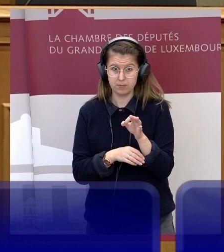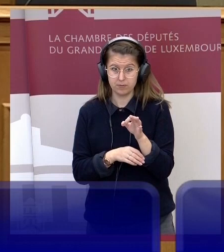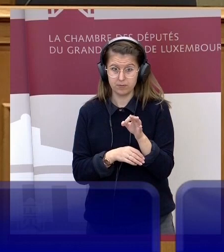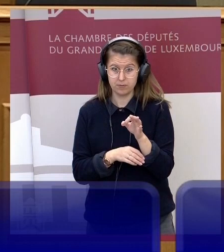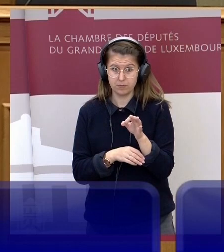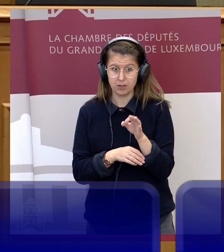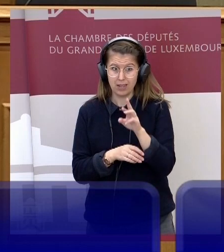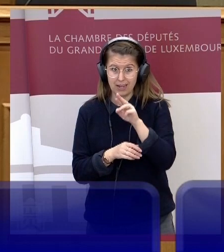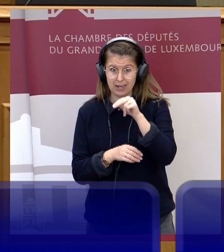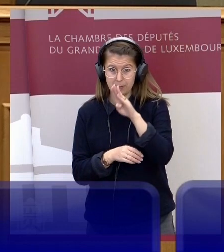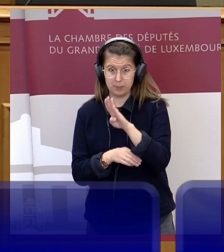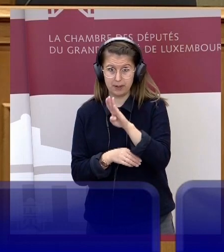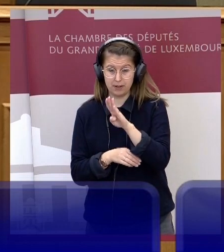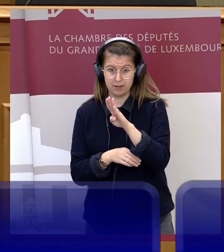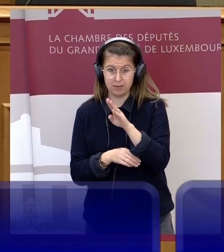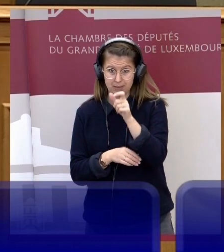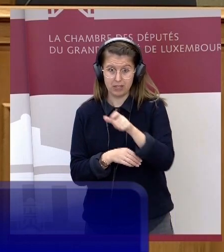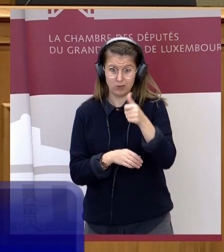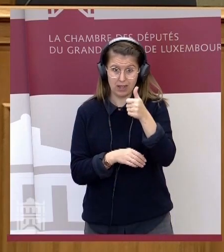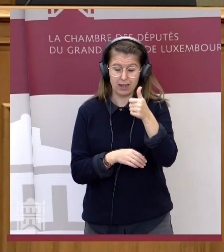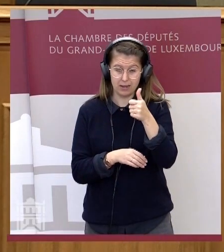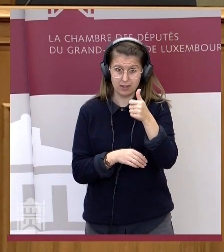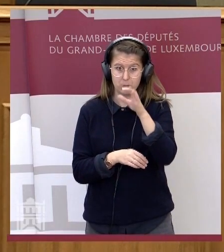von unserem RNB, von unserem